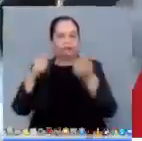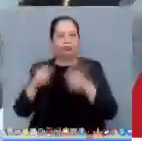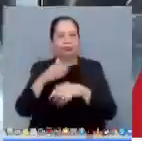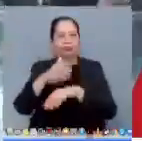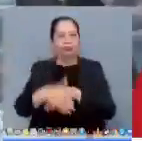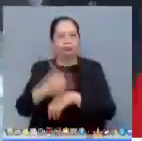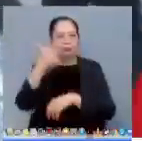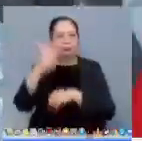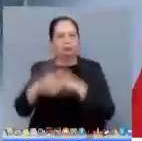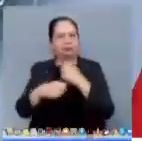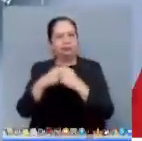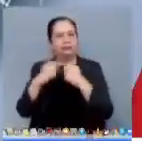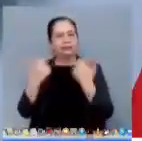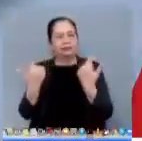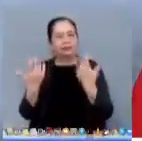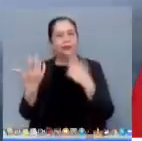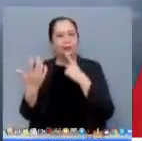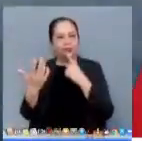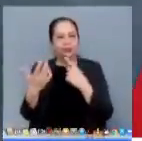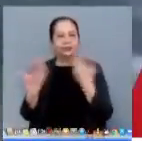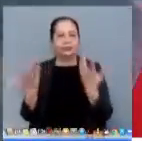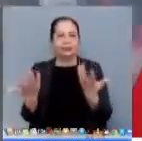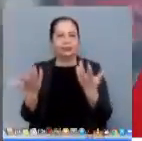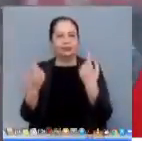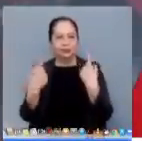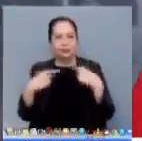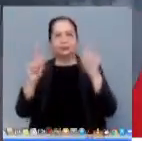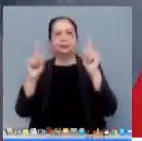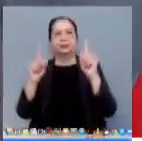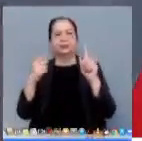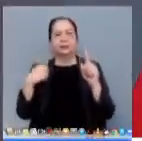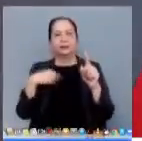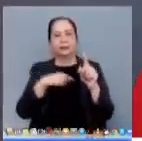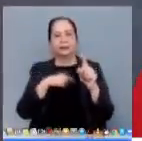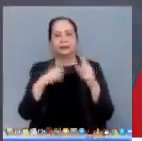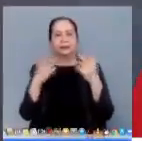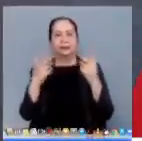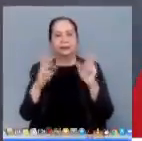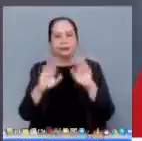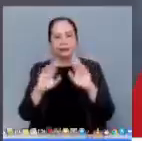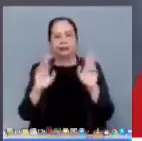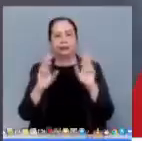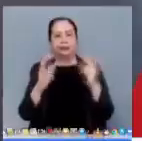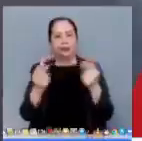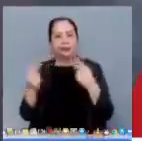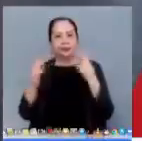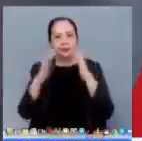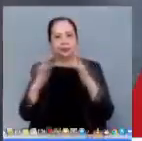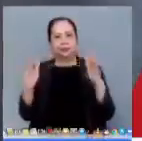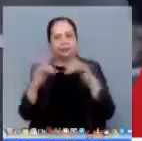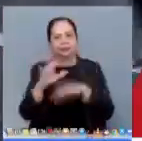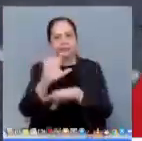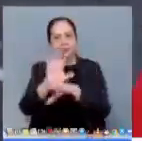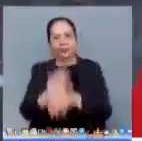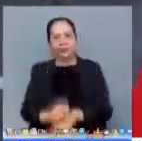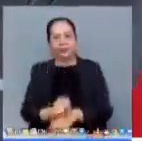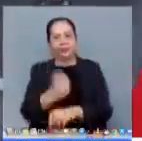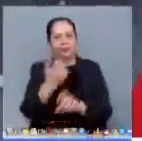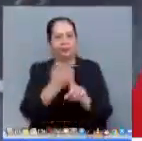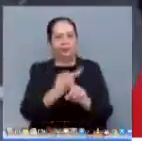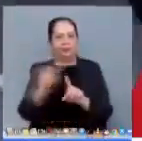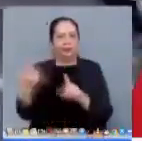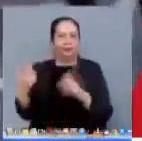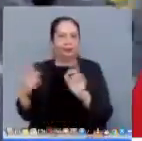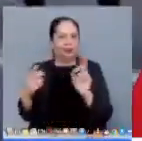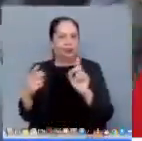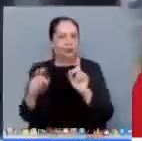ito na po ay magaganap muli ang aming celebration ng kapistahan na nakasanayan ng bawat isa. Ano ba ang kaibahan?